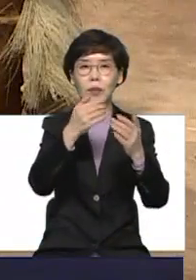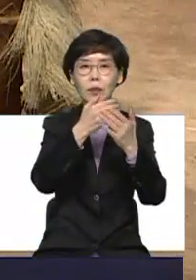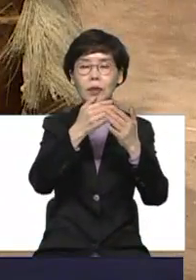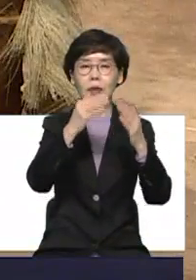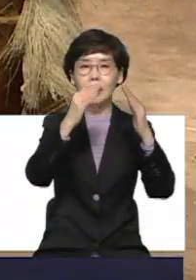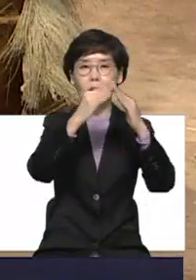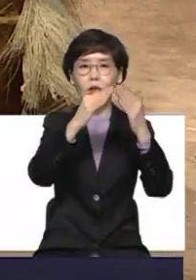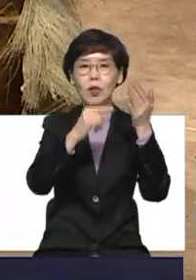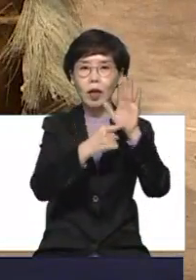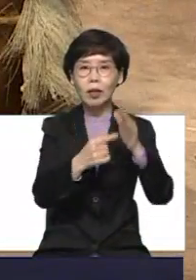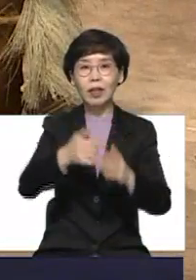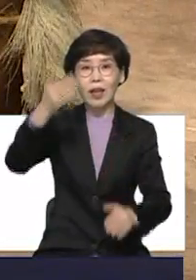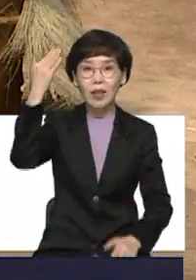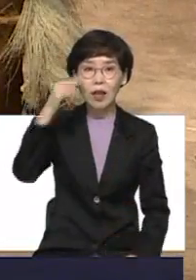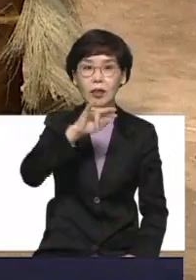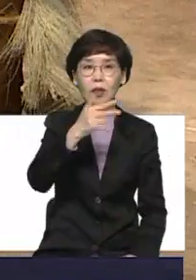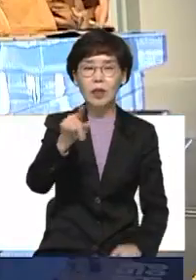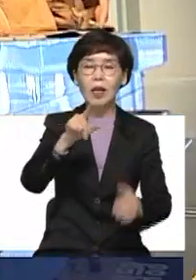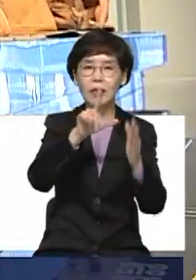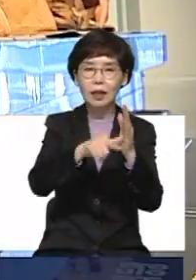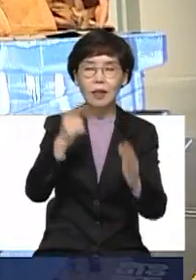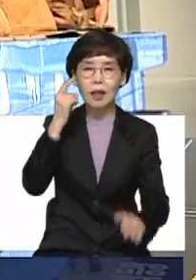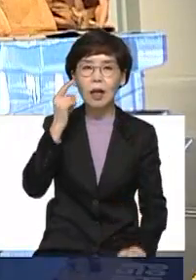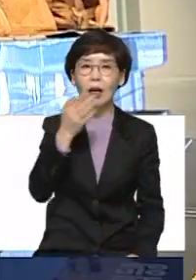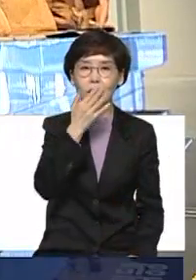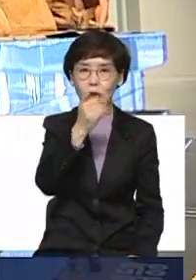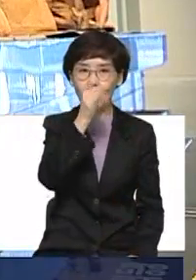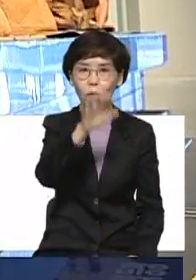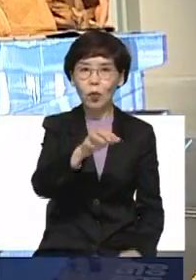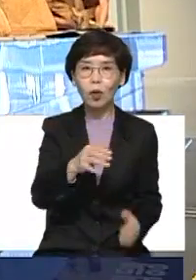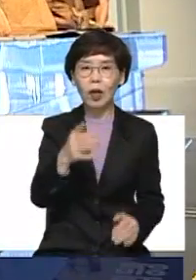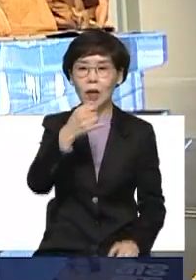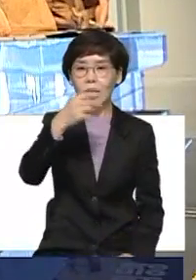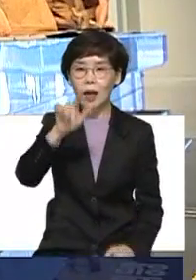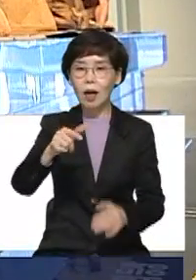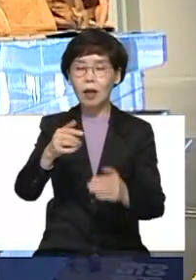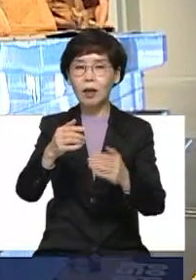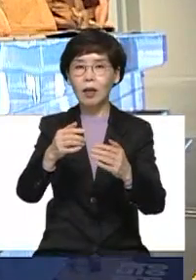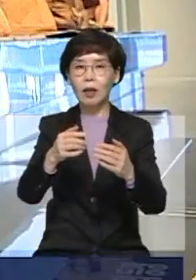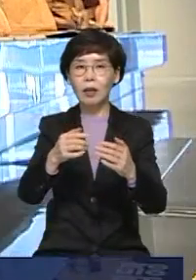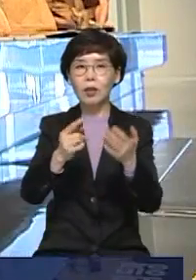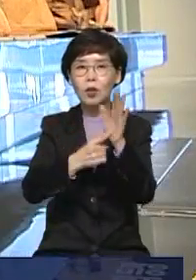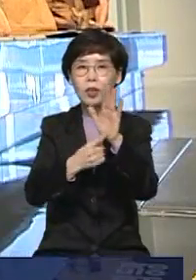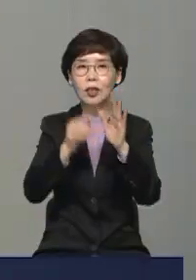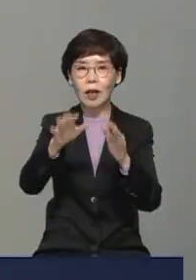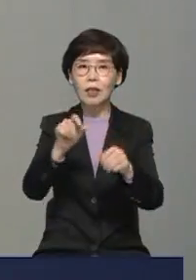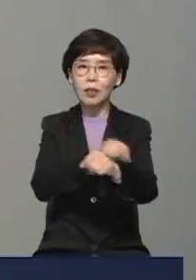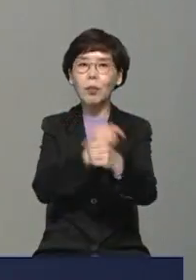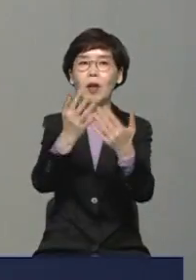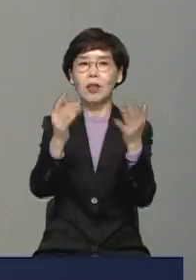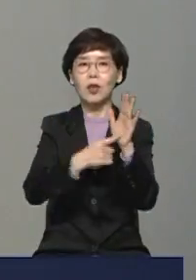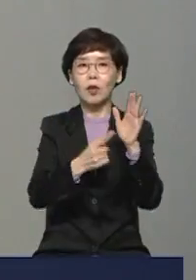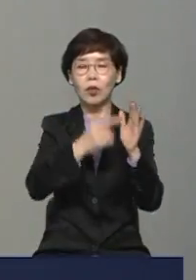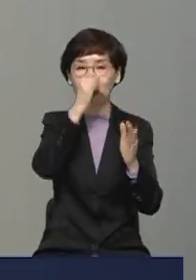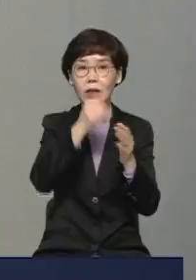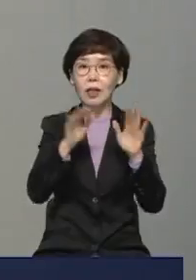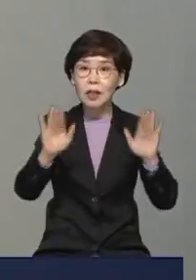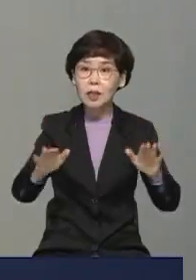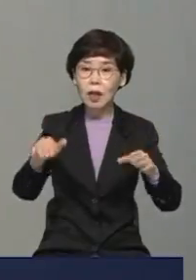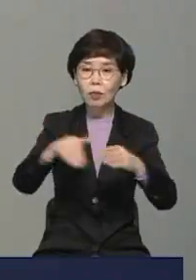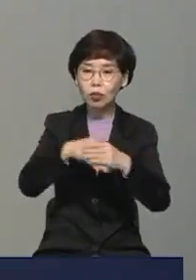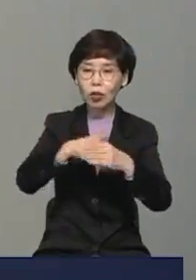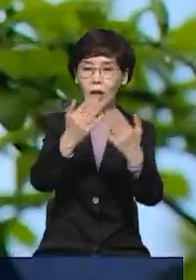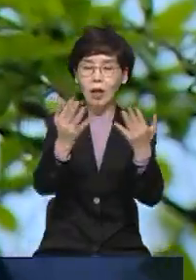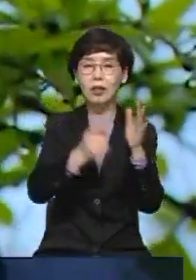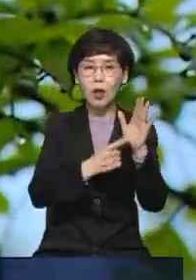교차해 생각할 수 있는 전시회를, 실학박물관은 개관 12주년 특별전을 열고 있습니다. 기지개를 켜는